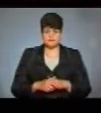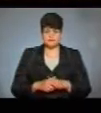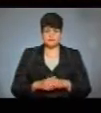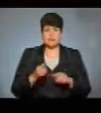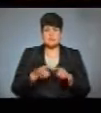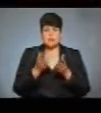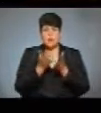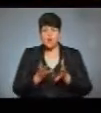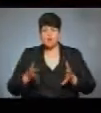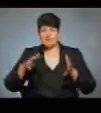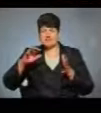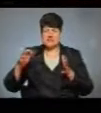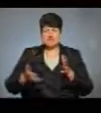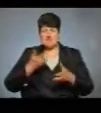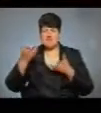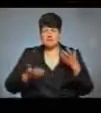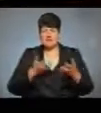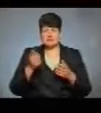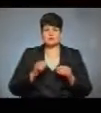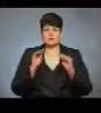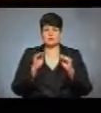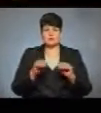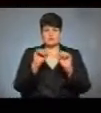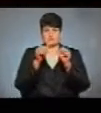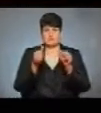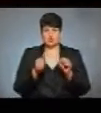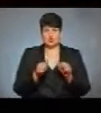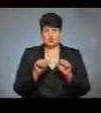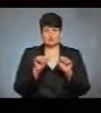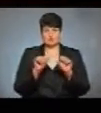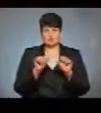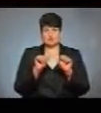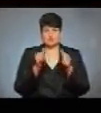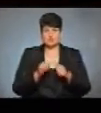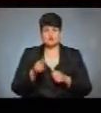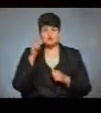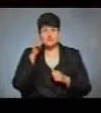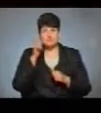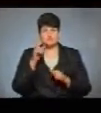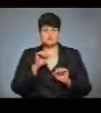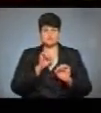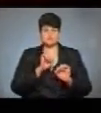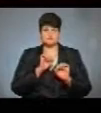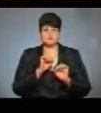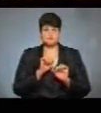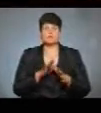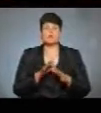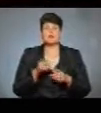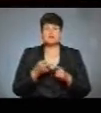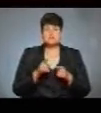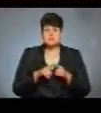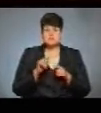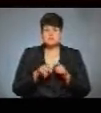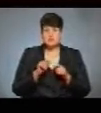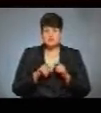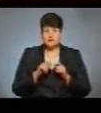Це котлован, який вирили для встановлення пам'ятника Чортківській офензиві. Троє експертів Львівського меморіально-пошукового центру «Доля» досліджують людські кістки,